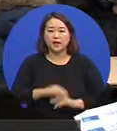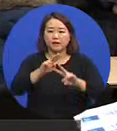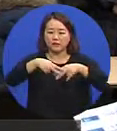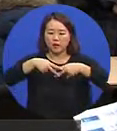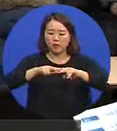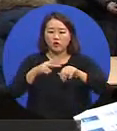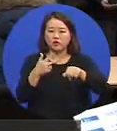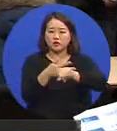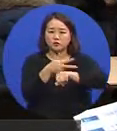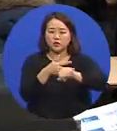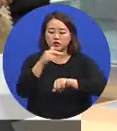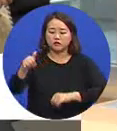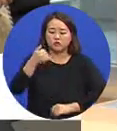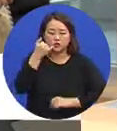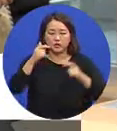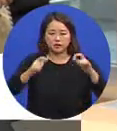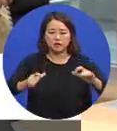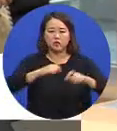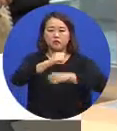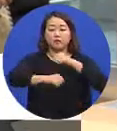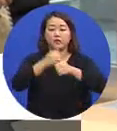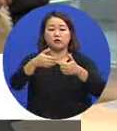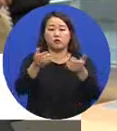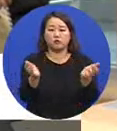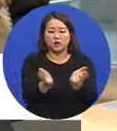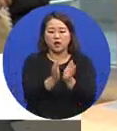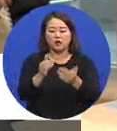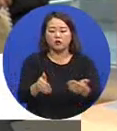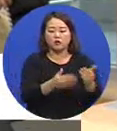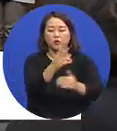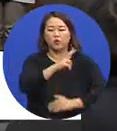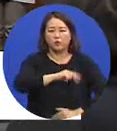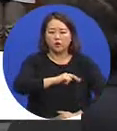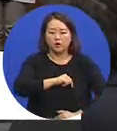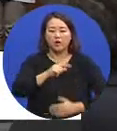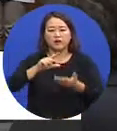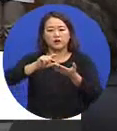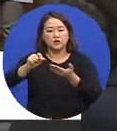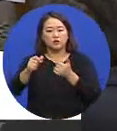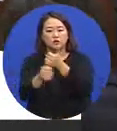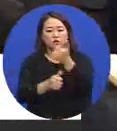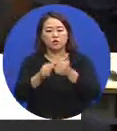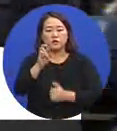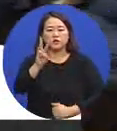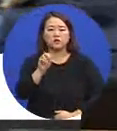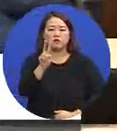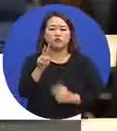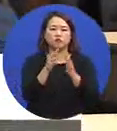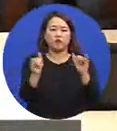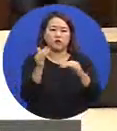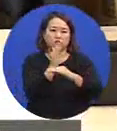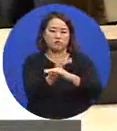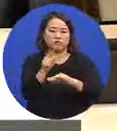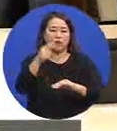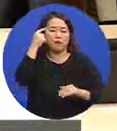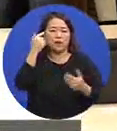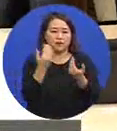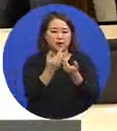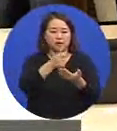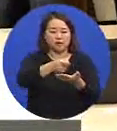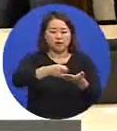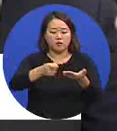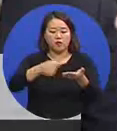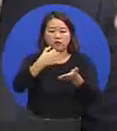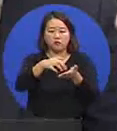남원 임실 순창 지역 민주당 도의원과 시군 의원 32명 가운데 이용호 의원 복당에 반대 서명을 한 사람은 모두